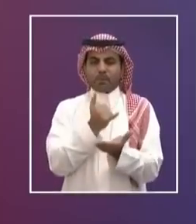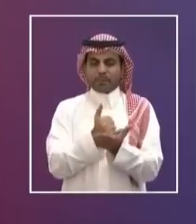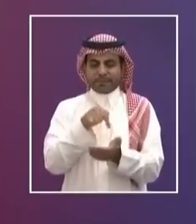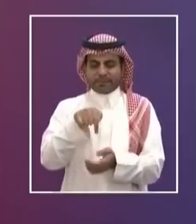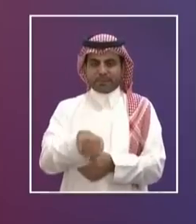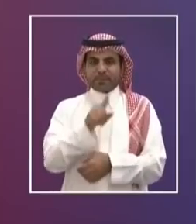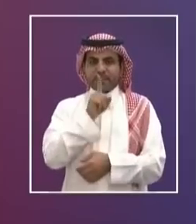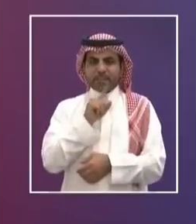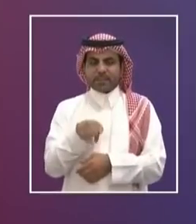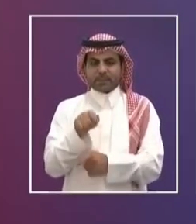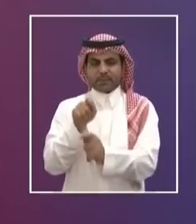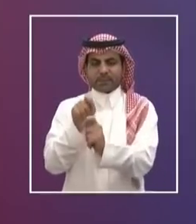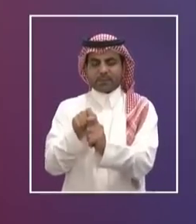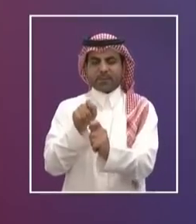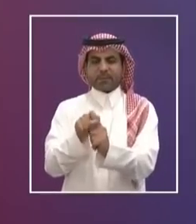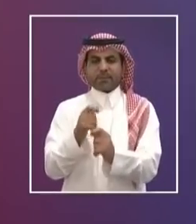الفترة